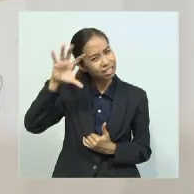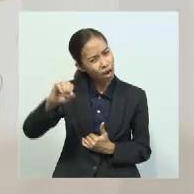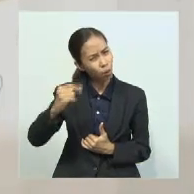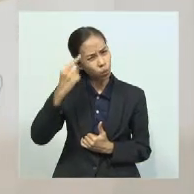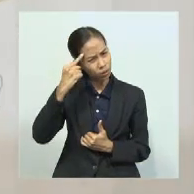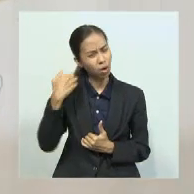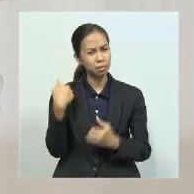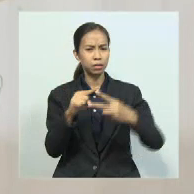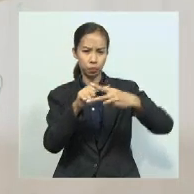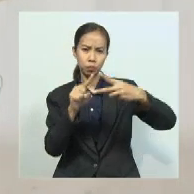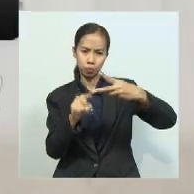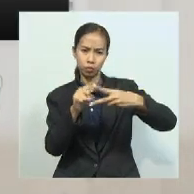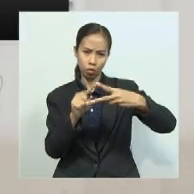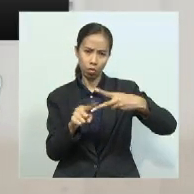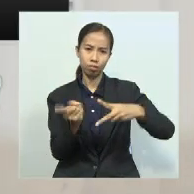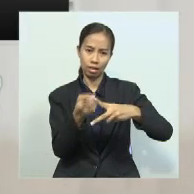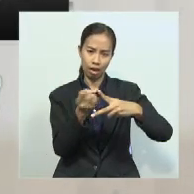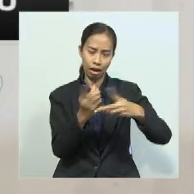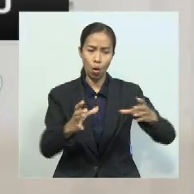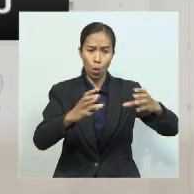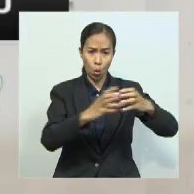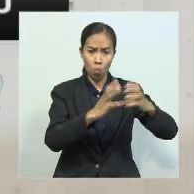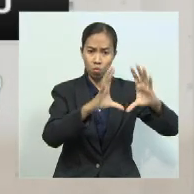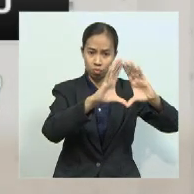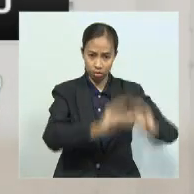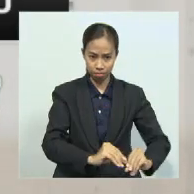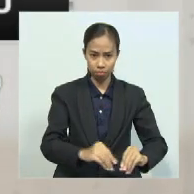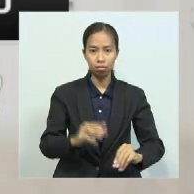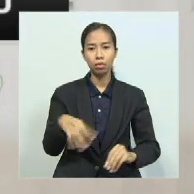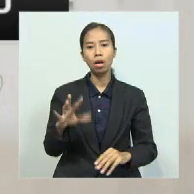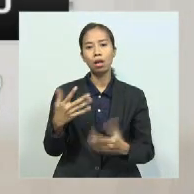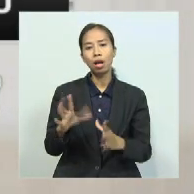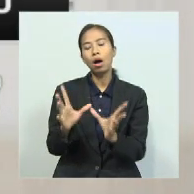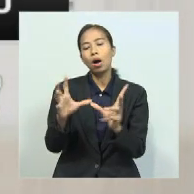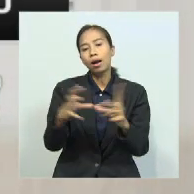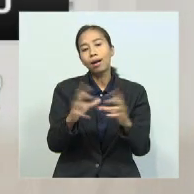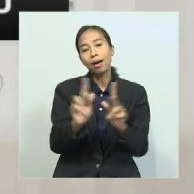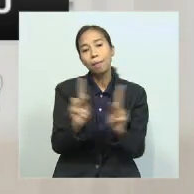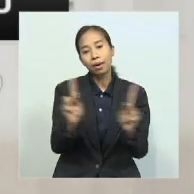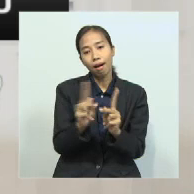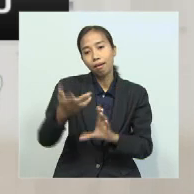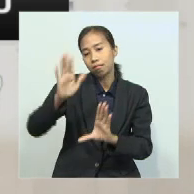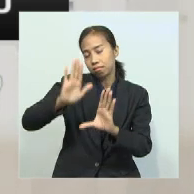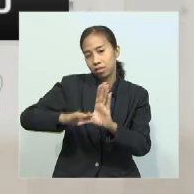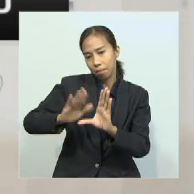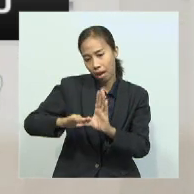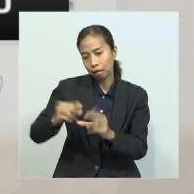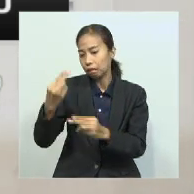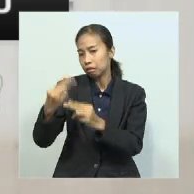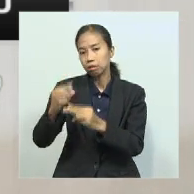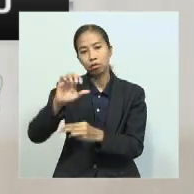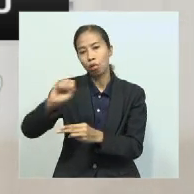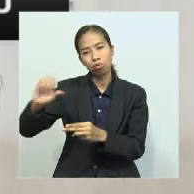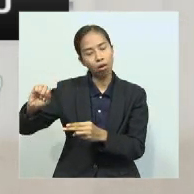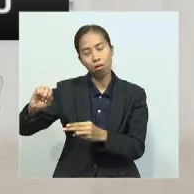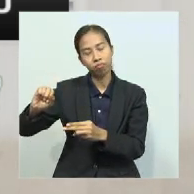าใน2แนวทางคือแนวทางแรกยุบพรรคคณะกรรมการบริหารพรรคก็จะถูกเพิกถอนสิทธิการสมัครรับเลือกตั้งและ